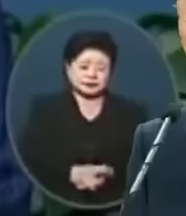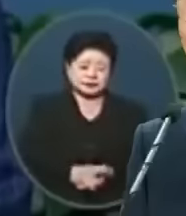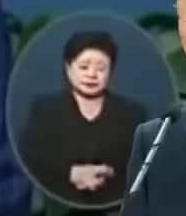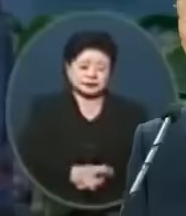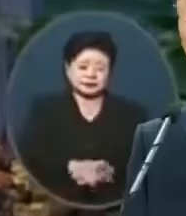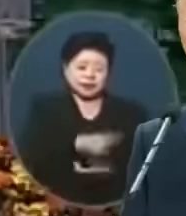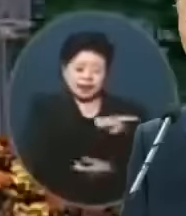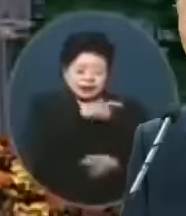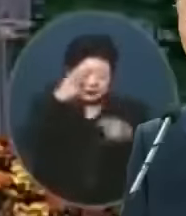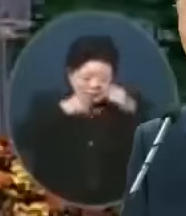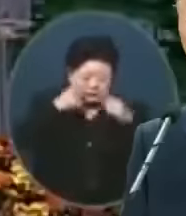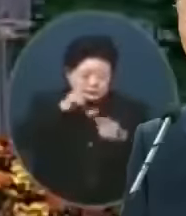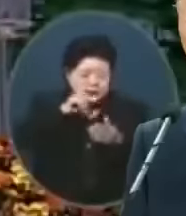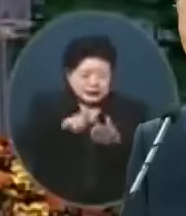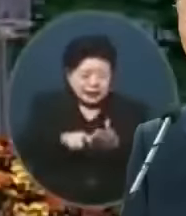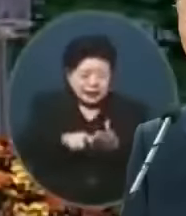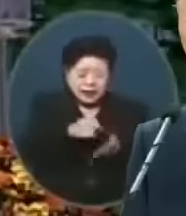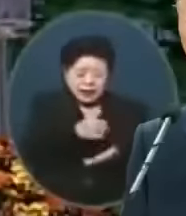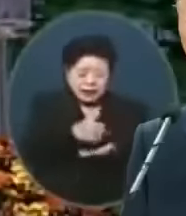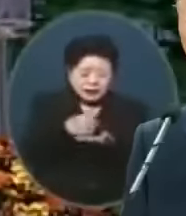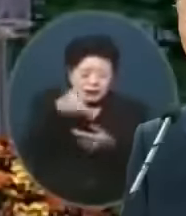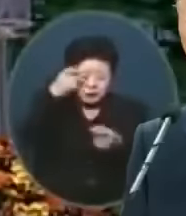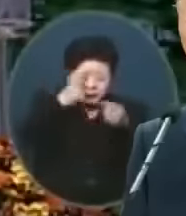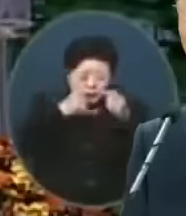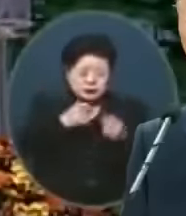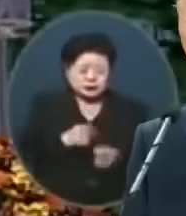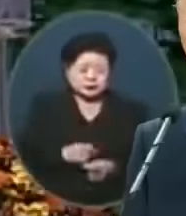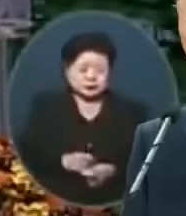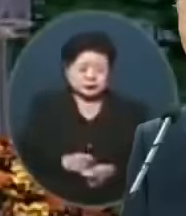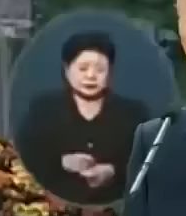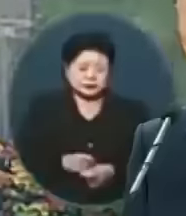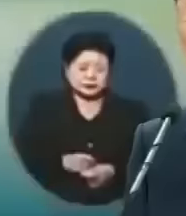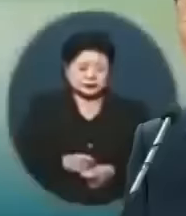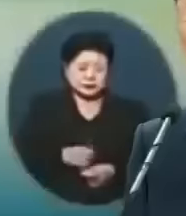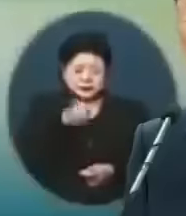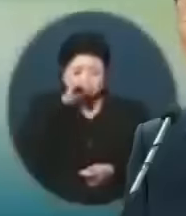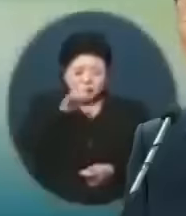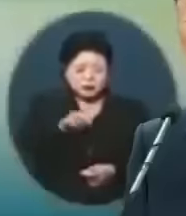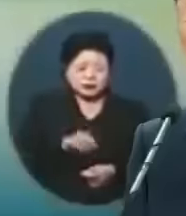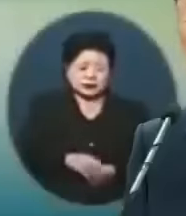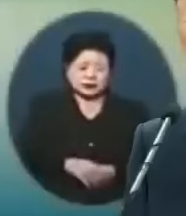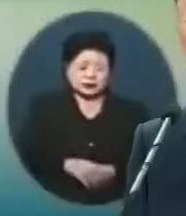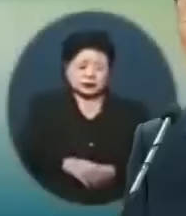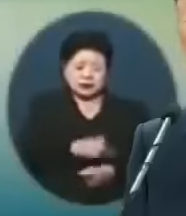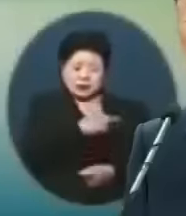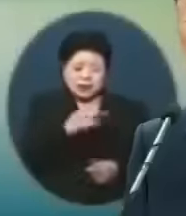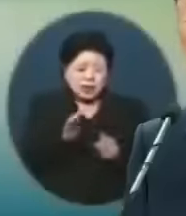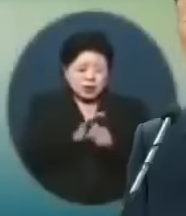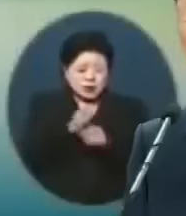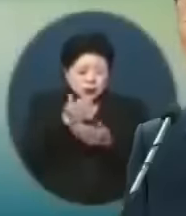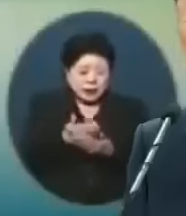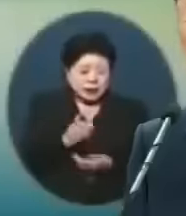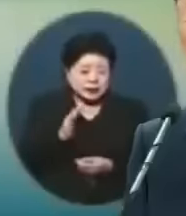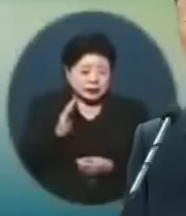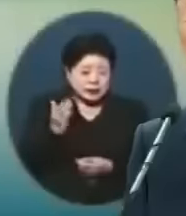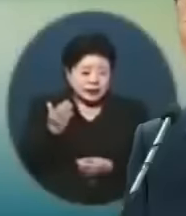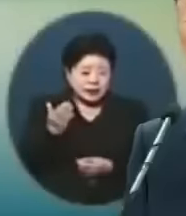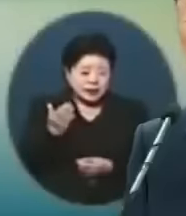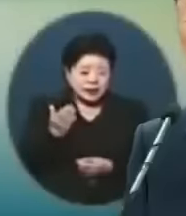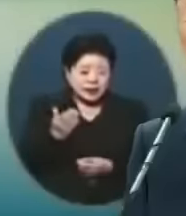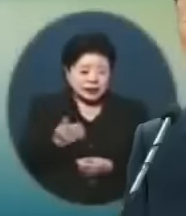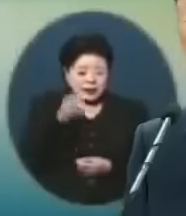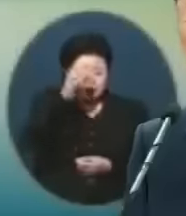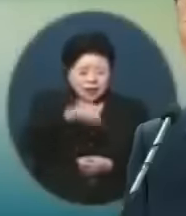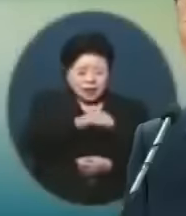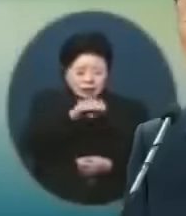가장 슬플 때 우리는 주님의 슬픔이 극에 달했던 장소에 가서 가장 큰 위로를 얻을 수 있습니다. 갈보리는